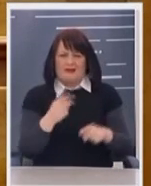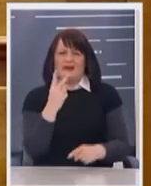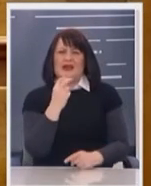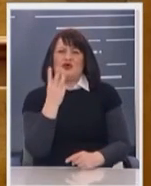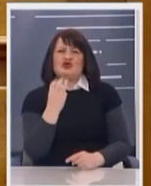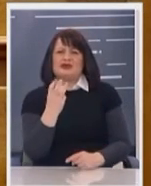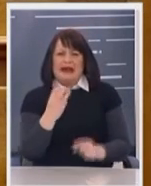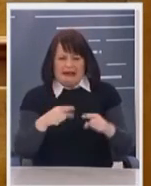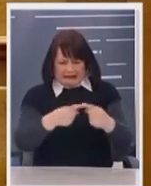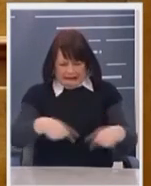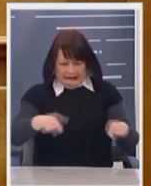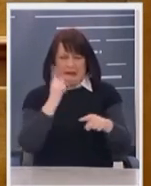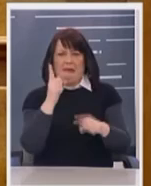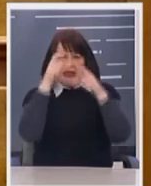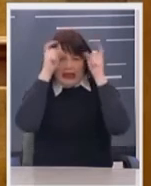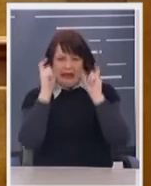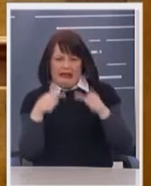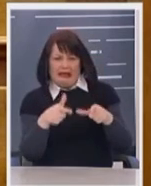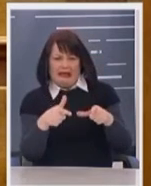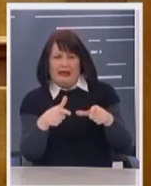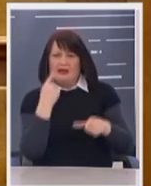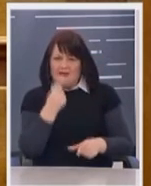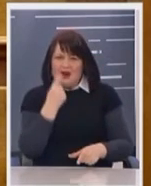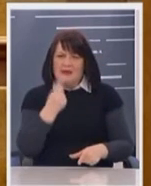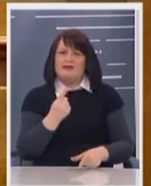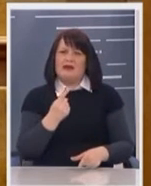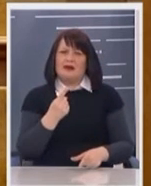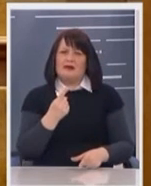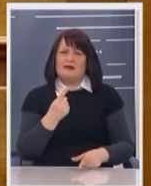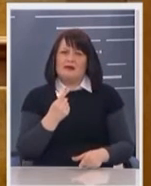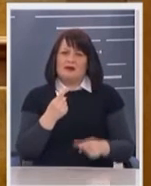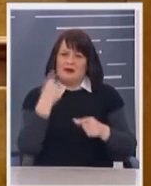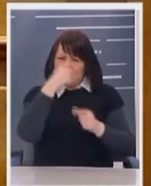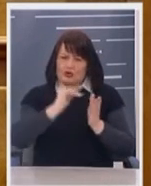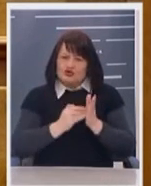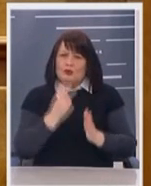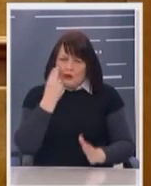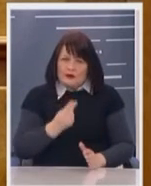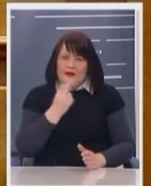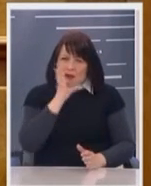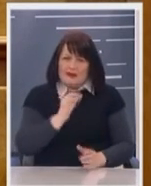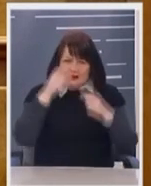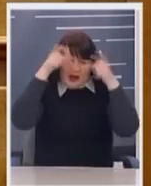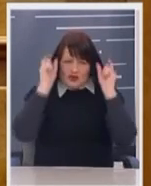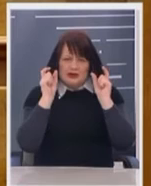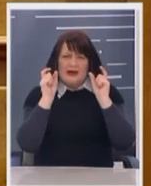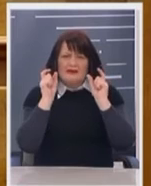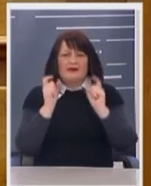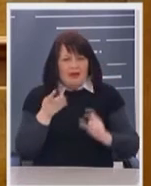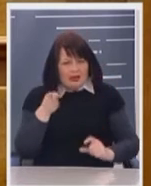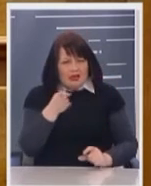με μία νοσηλεύτρια, τώρα θα βλέπει νοσηλεύτριες και νοσηλευτές. Θα το διαπιστώσει στην πραγματικότητά του, στην καθημερινότητά